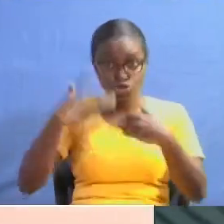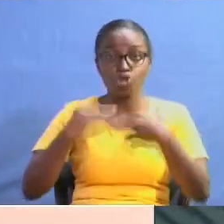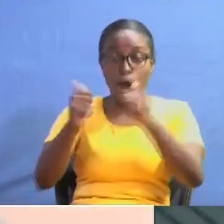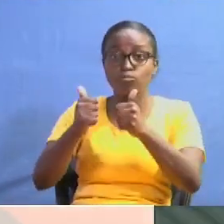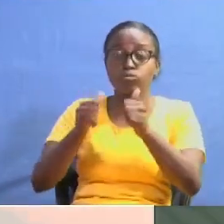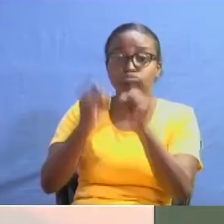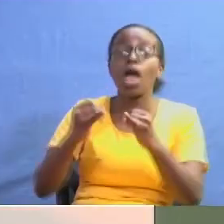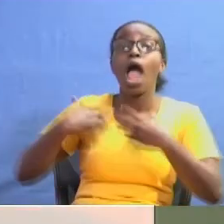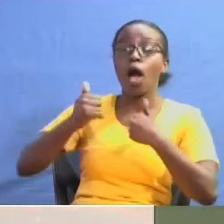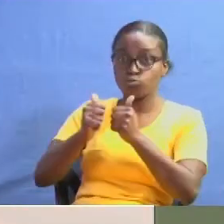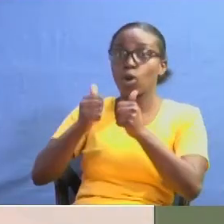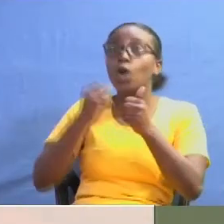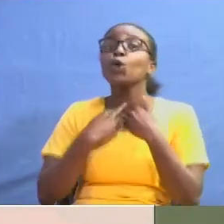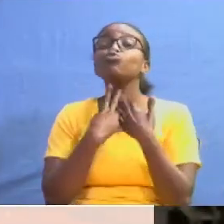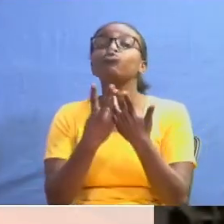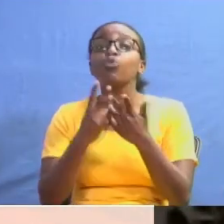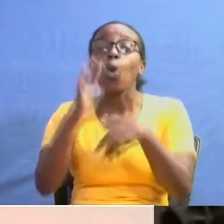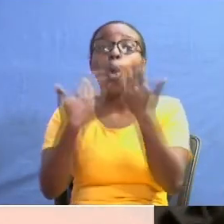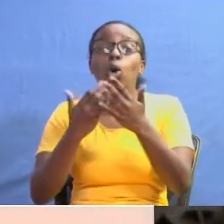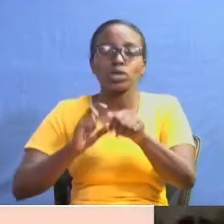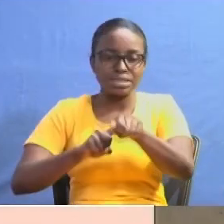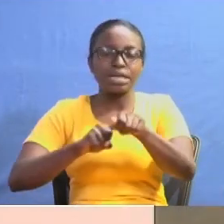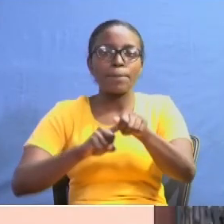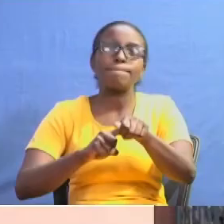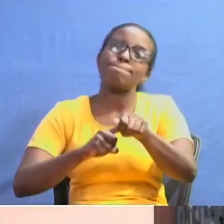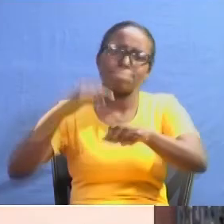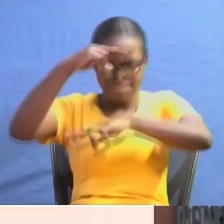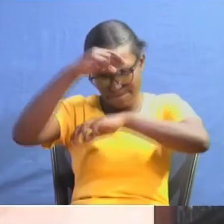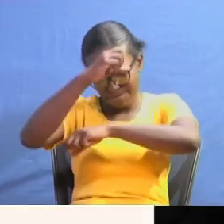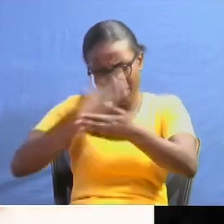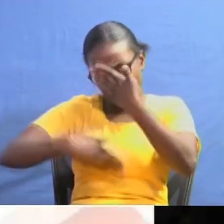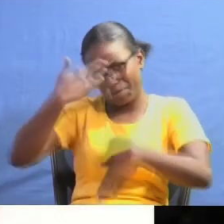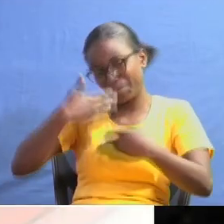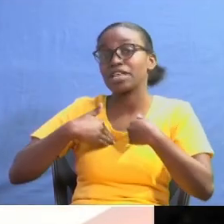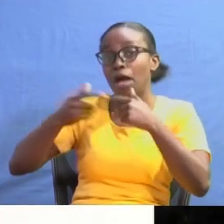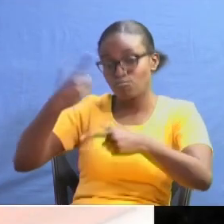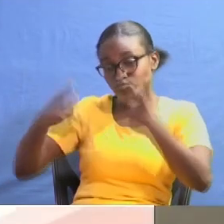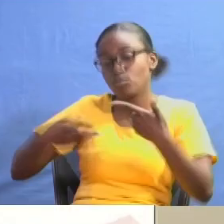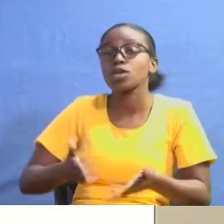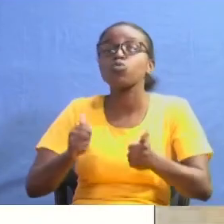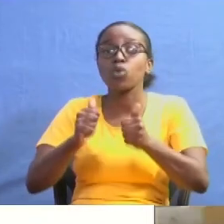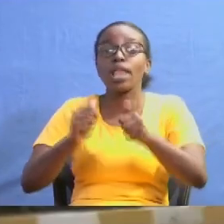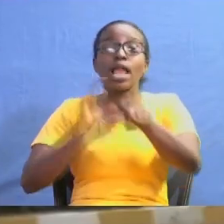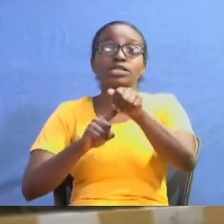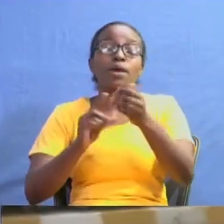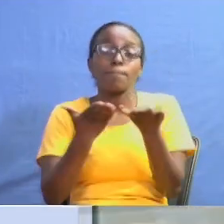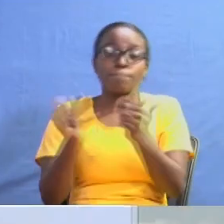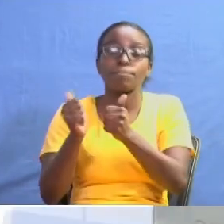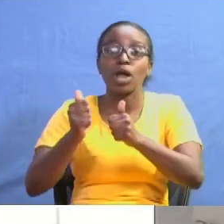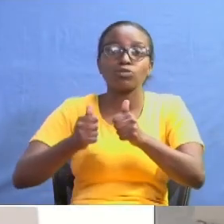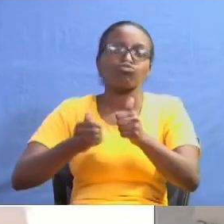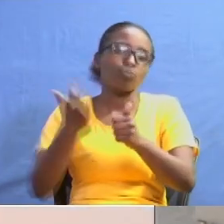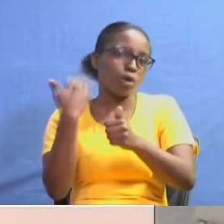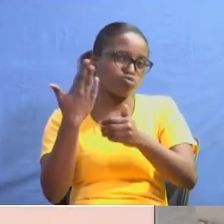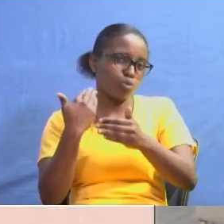punde kupaza sauti ni wanafunzi wa vyuo vikuu ambao wanasisitiza kurudishwa kwa mfumo wa zamani wanaosema